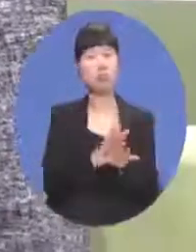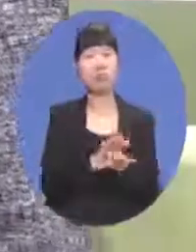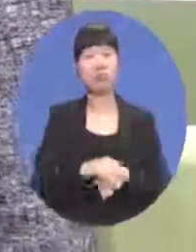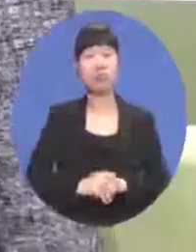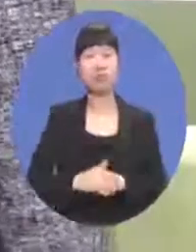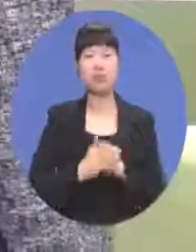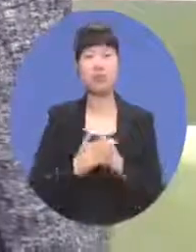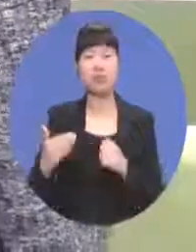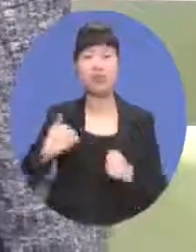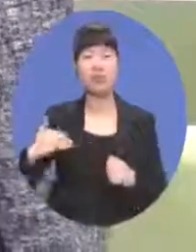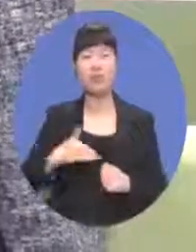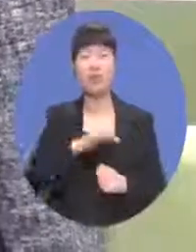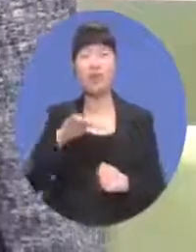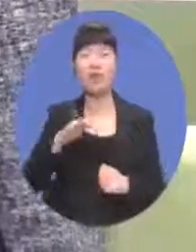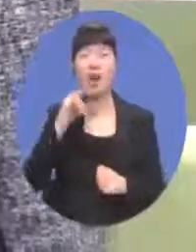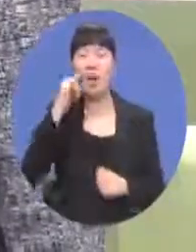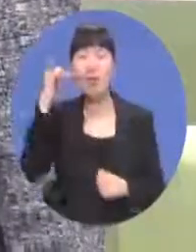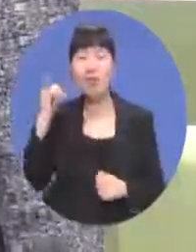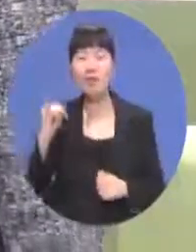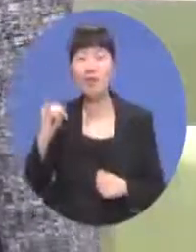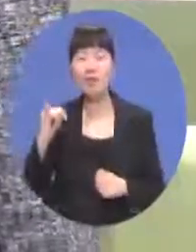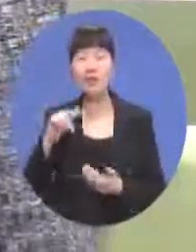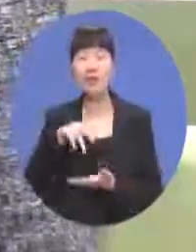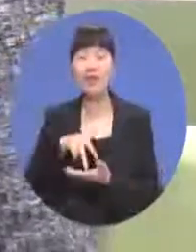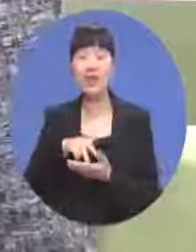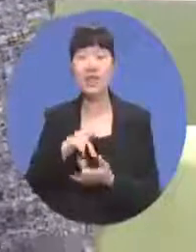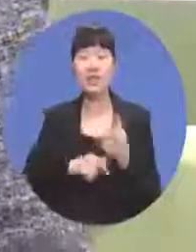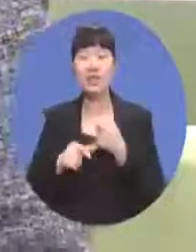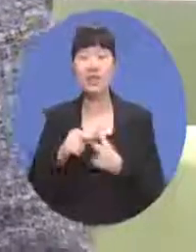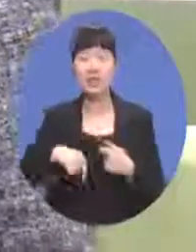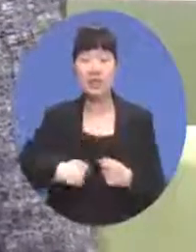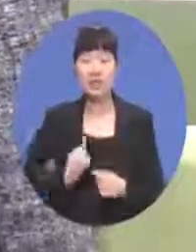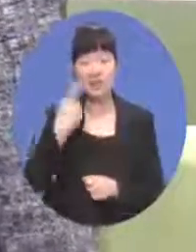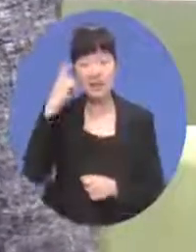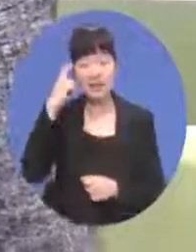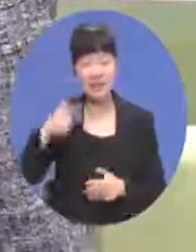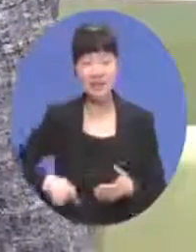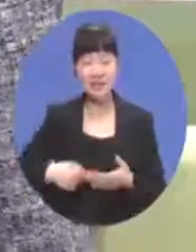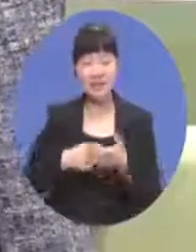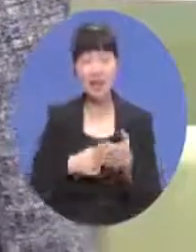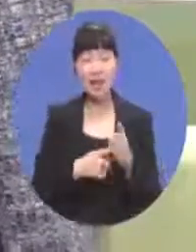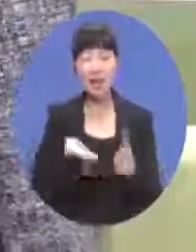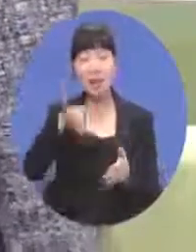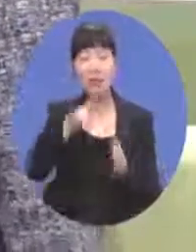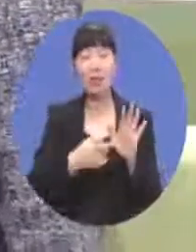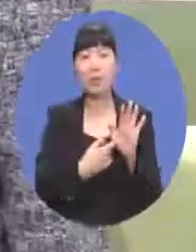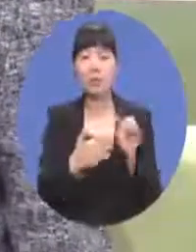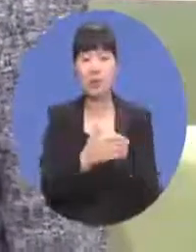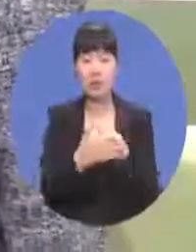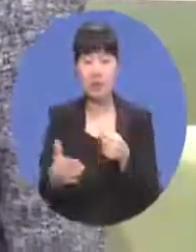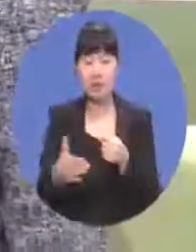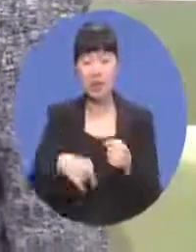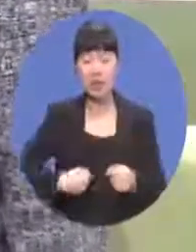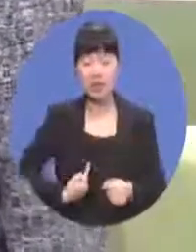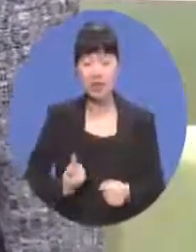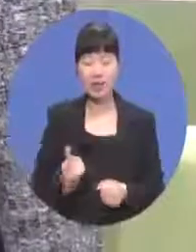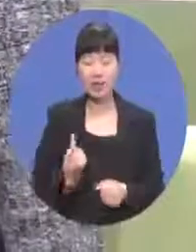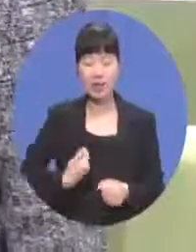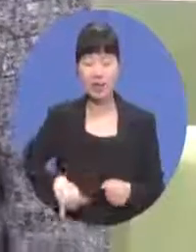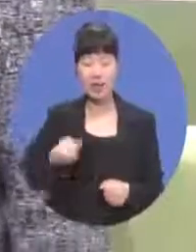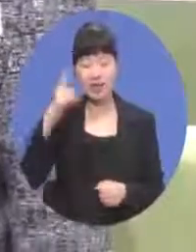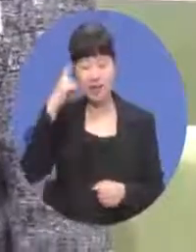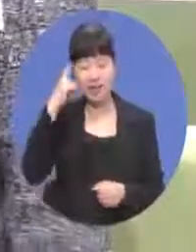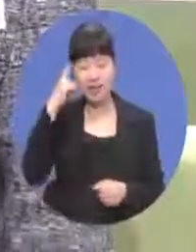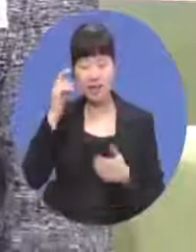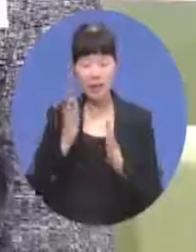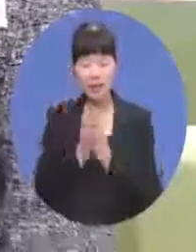아. 그래서 좀 우리 그 어머니께서 이럴 경우에는 조금 더 자신의 어떤 생각 의견을 먼저 표현해 줌으로써 아이가 생각하는 그 책에 집중할